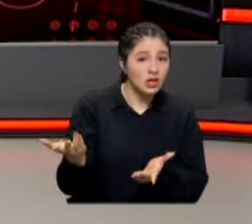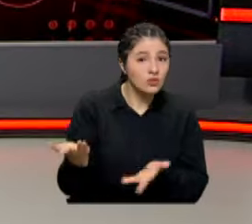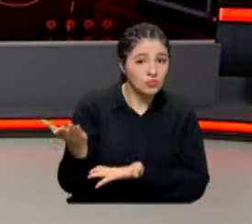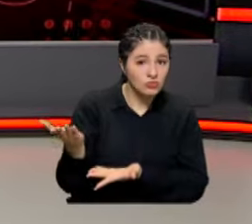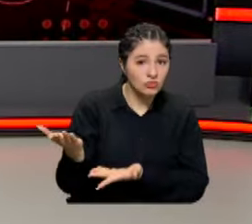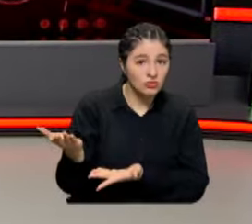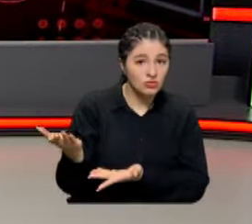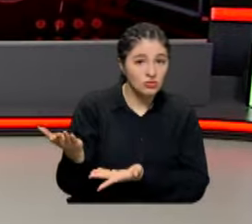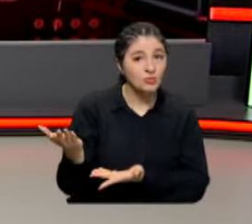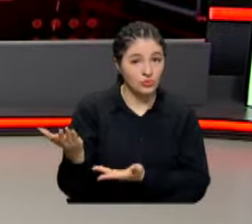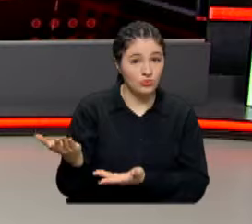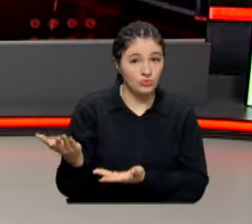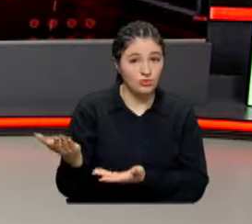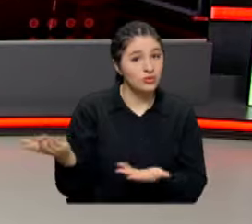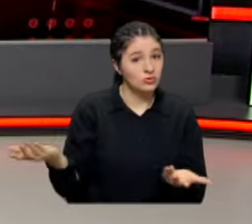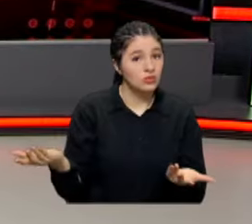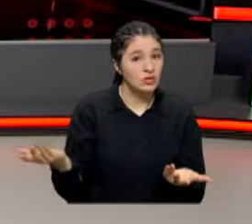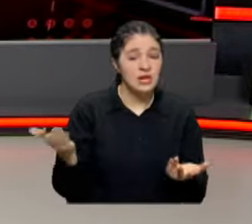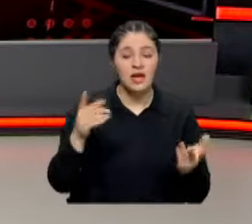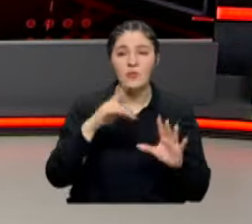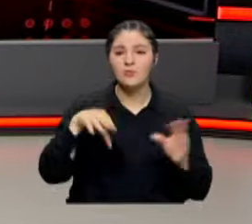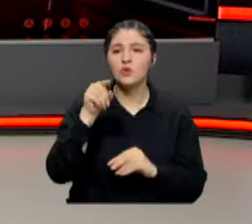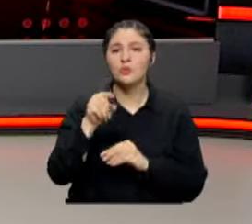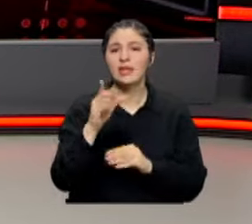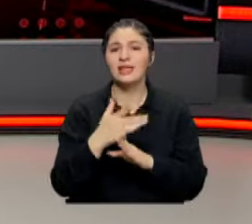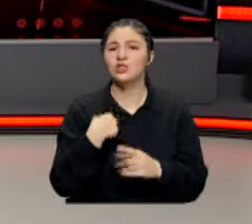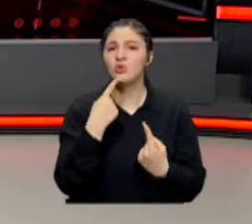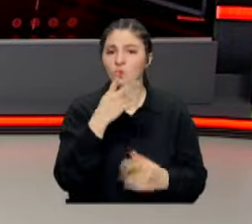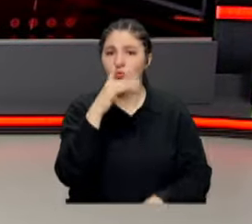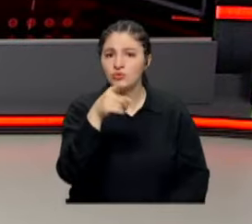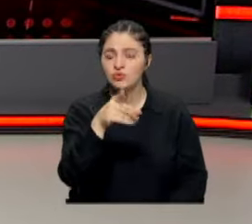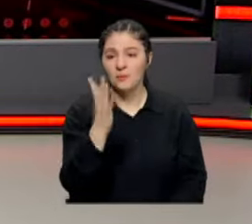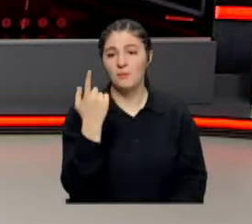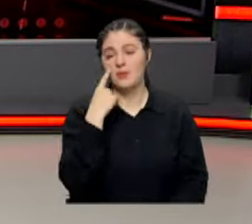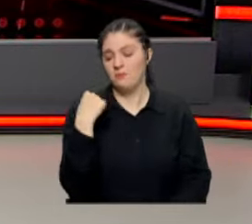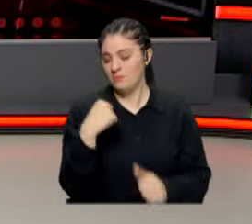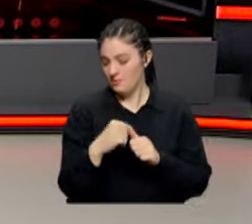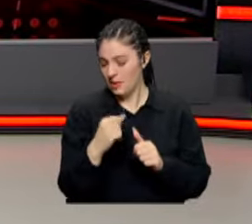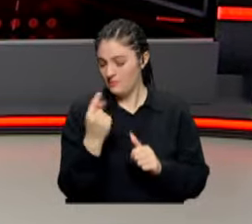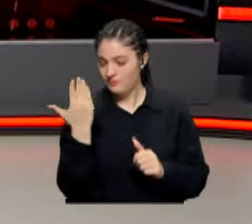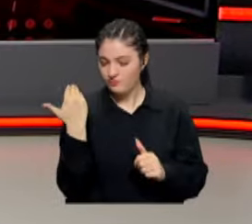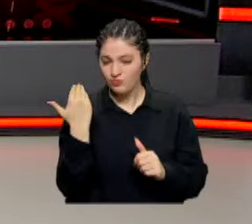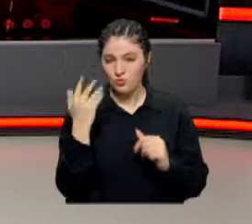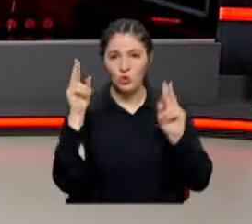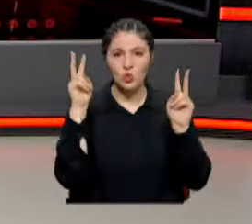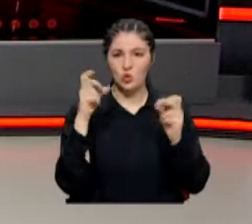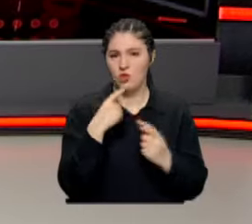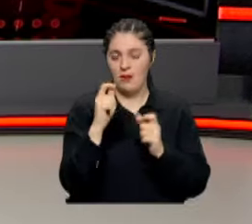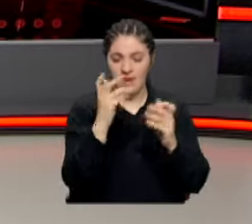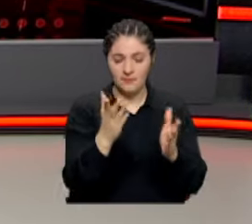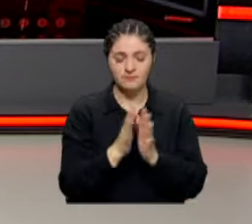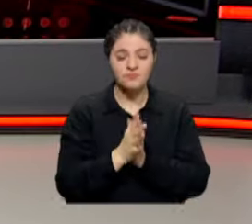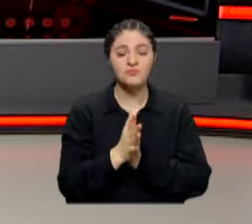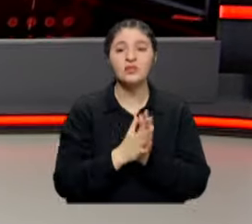bu. Yani bütün bunları niye söylüyorum biliyor musunuz? Bakın yine biraz önceki bahisten hareketle